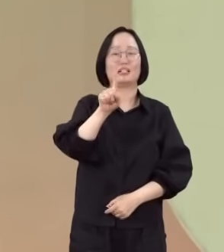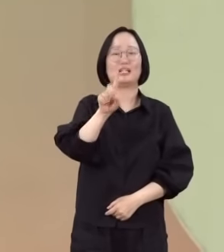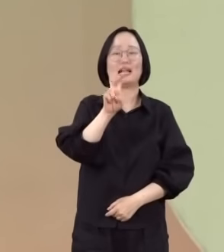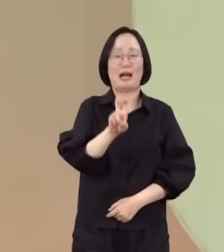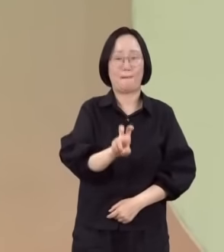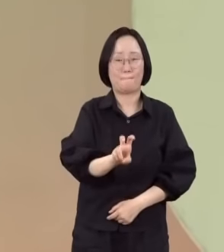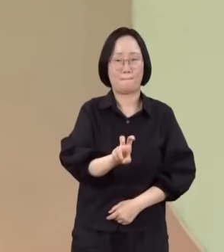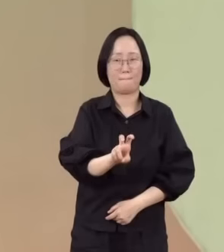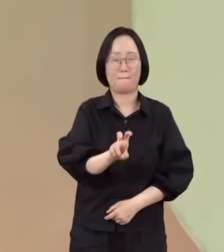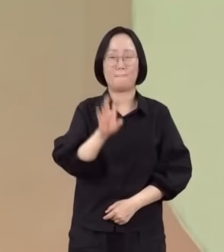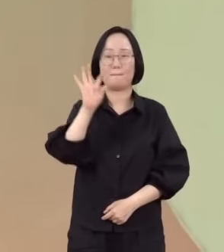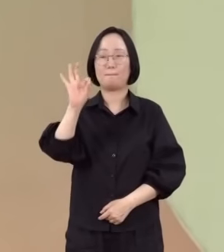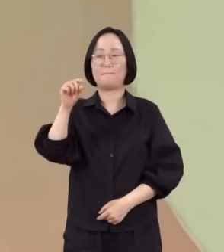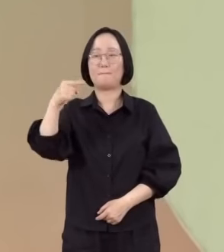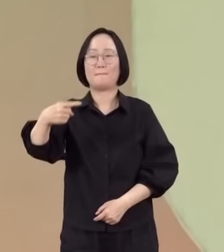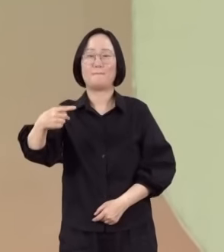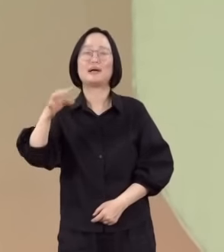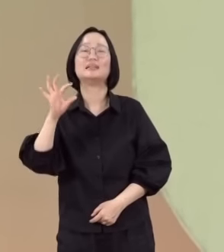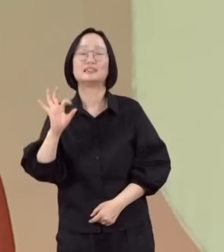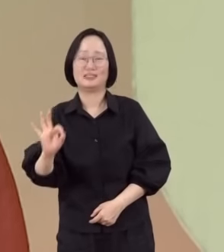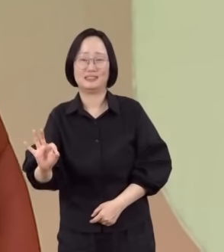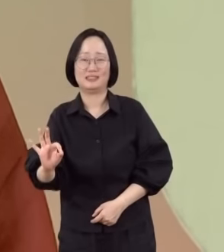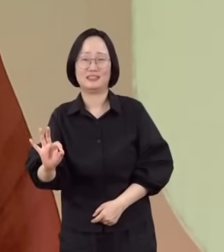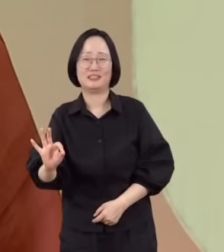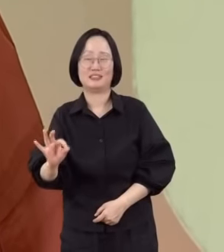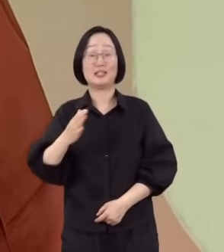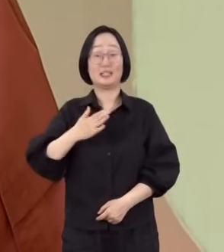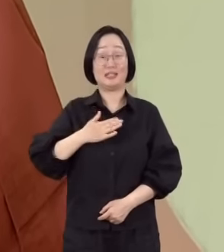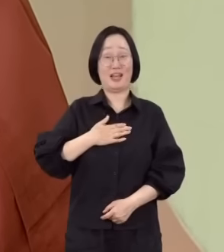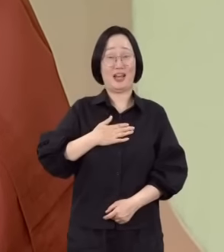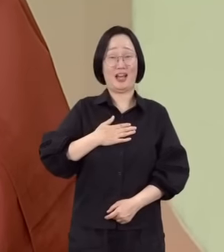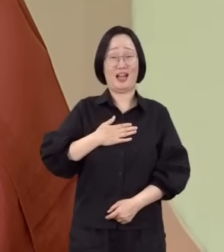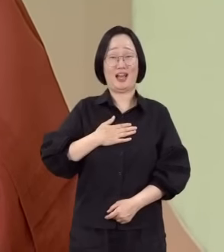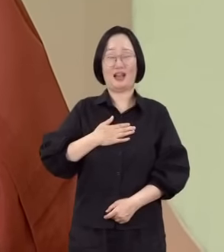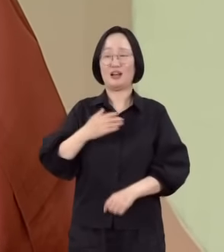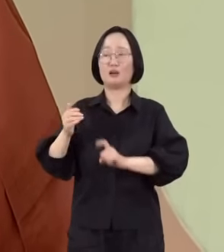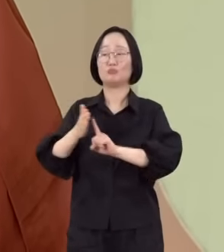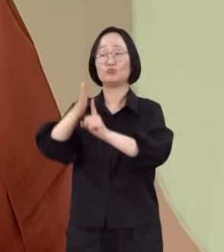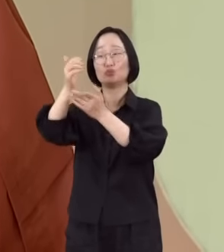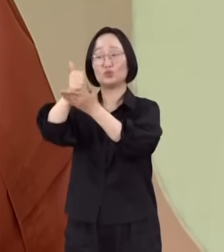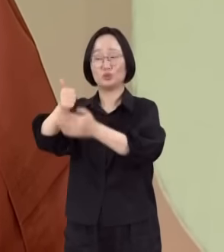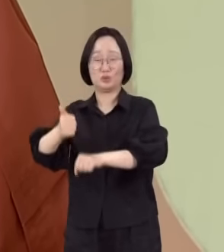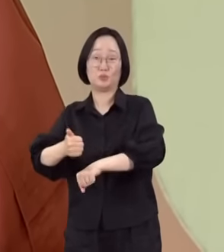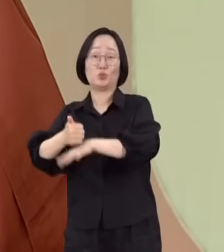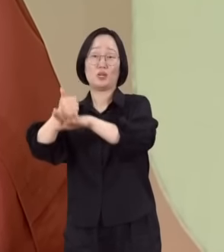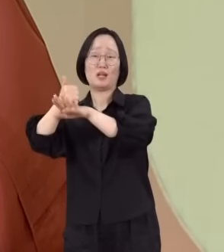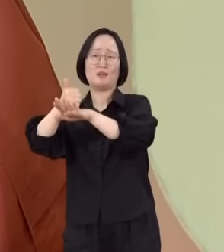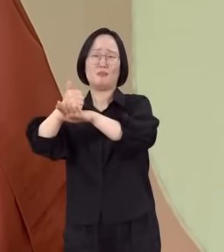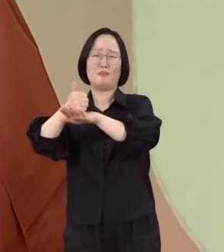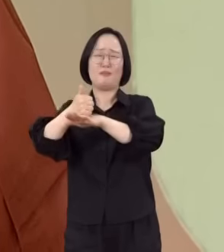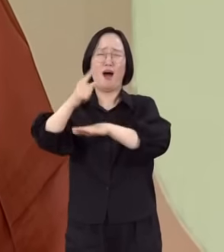하였다 나와 불보살님이 하나되는 그 자리가 바로 불입니다